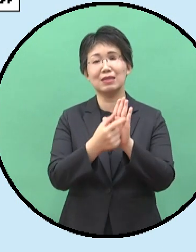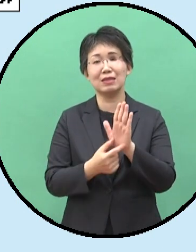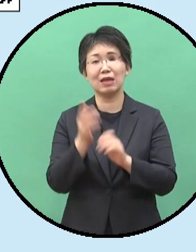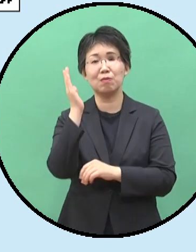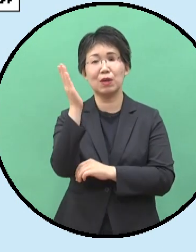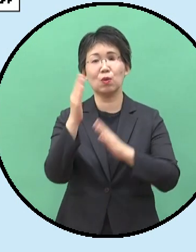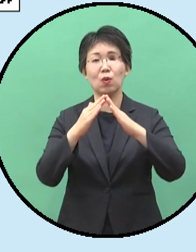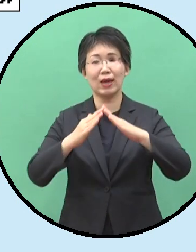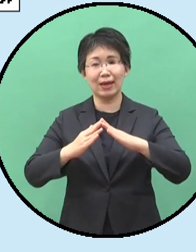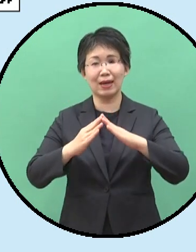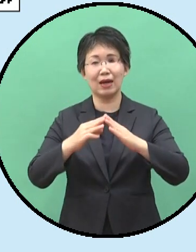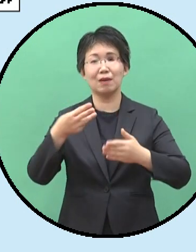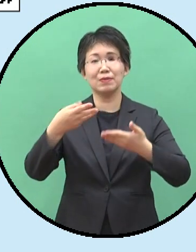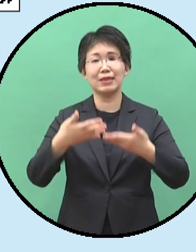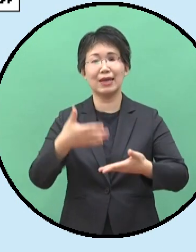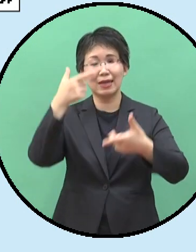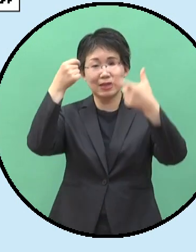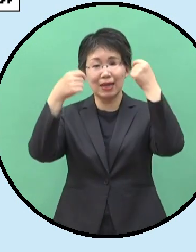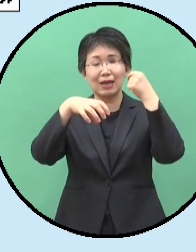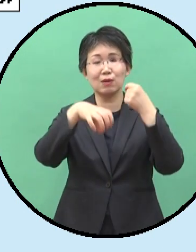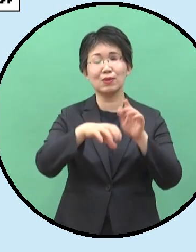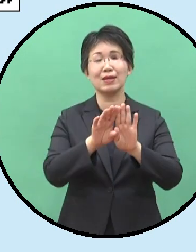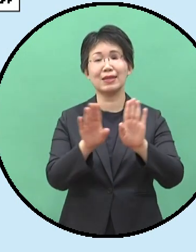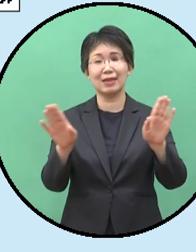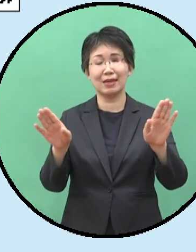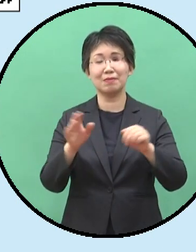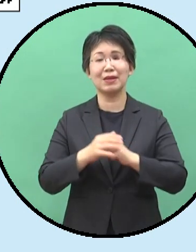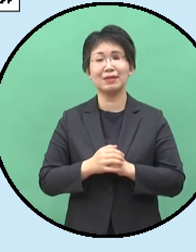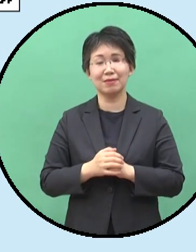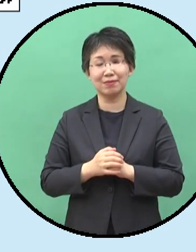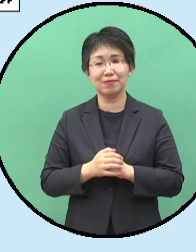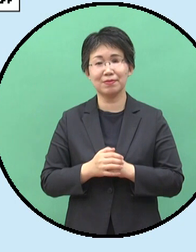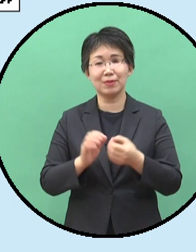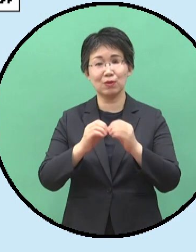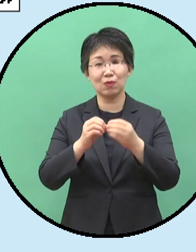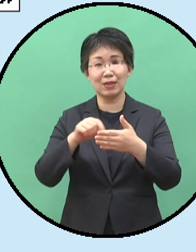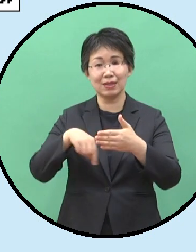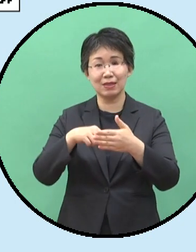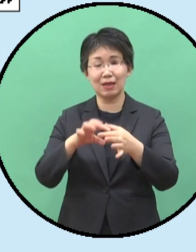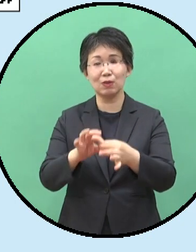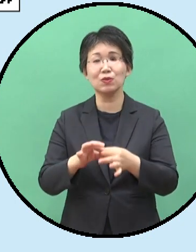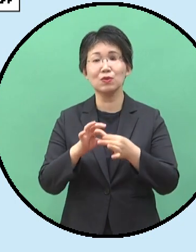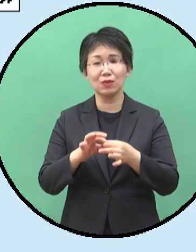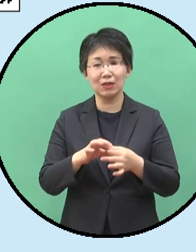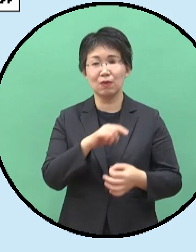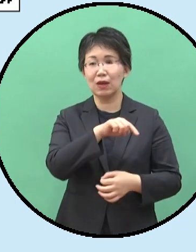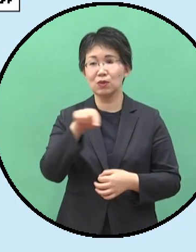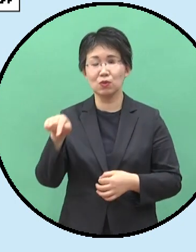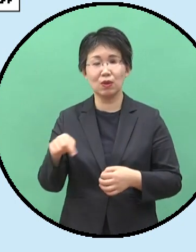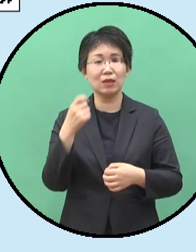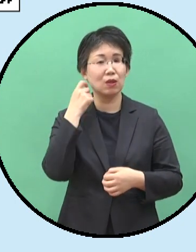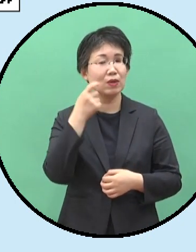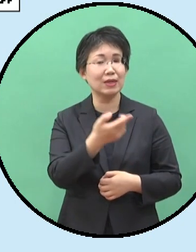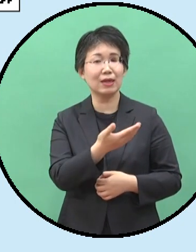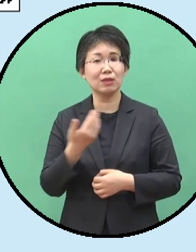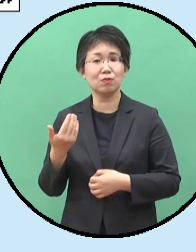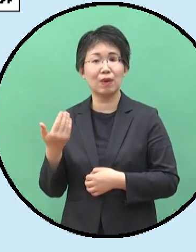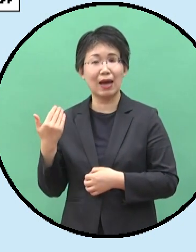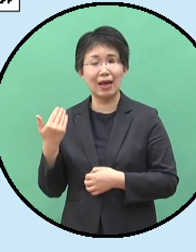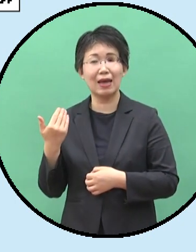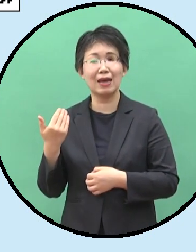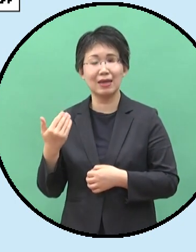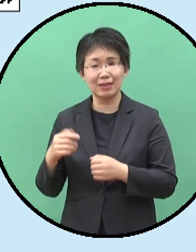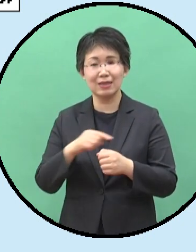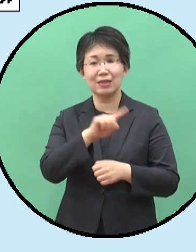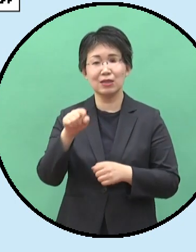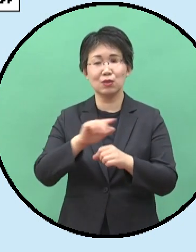演会を三重大学で開催予定です。詳細については1ヶ月ほど前に津地方